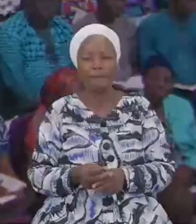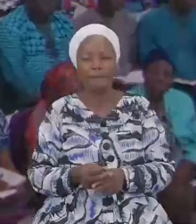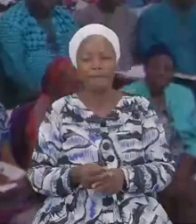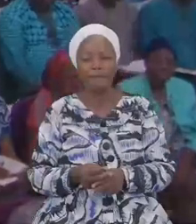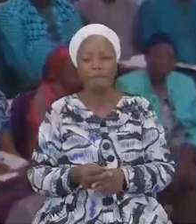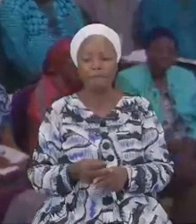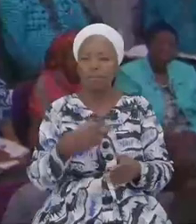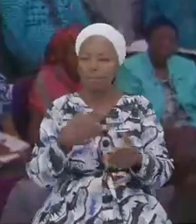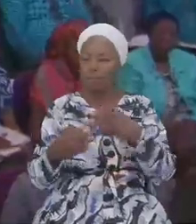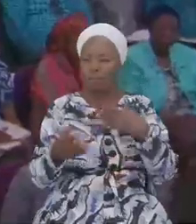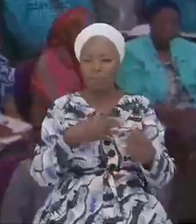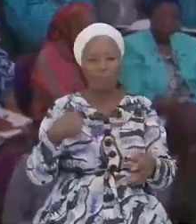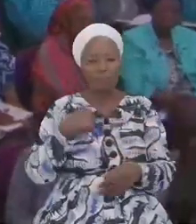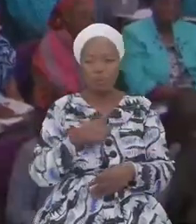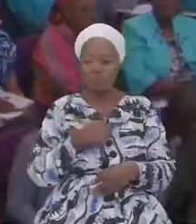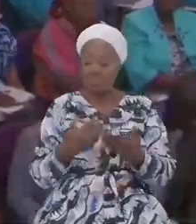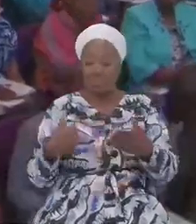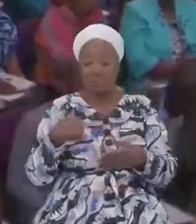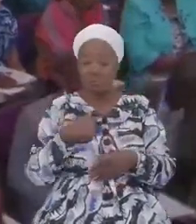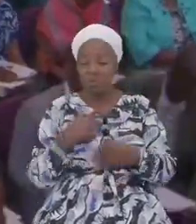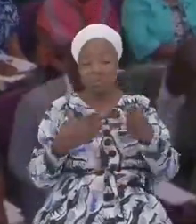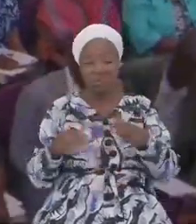Même si nous faisons moins.